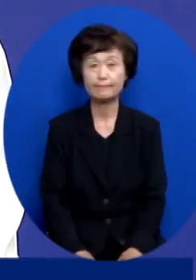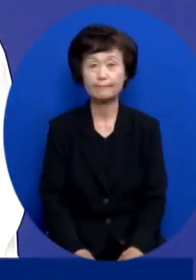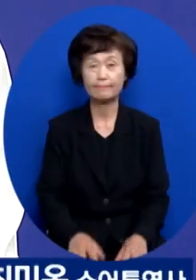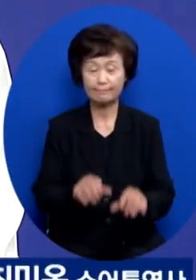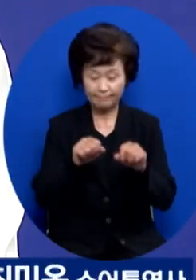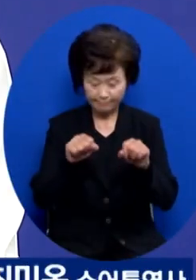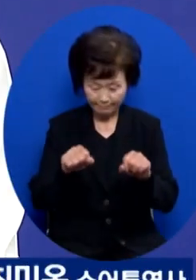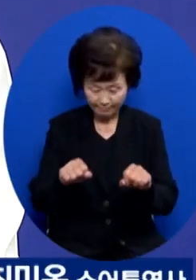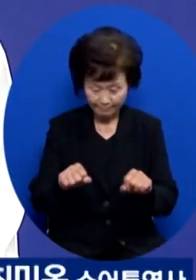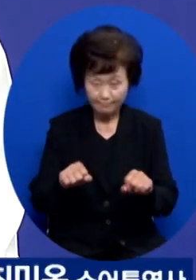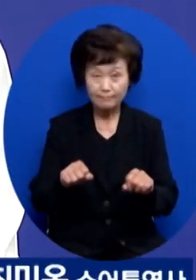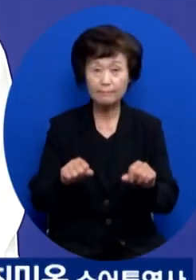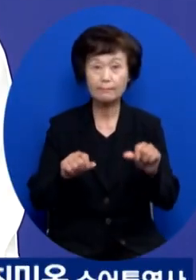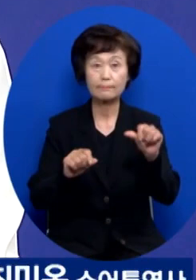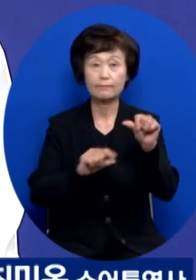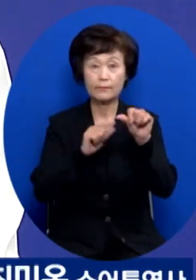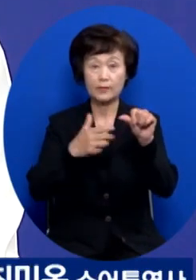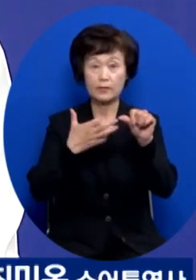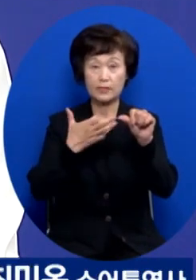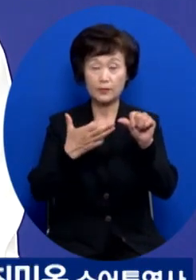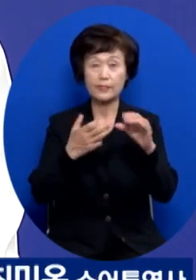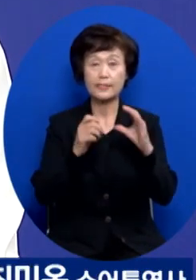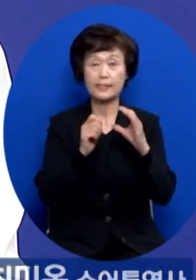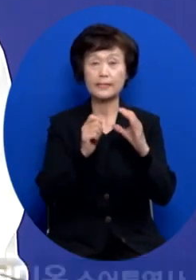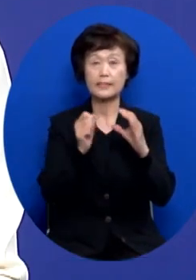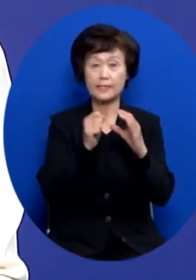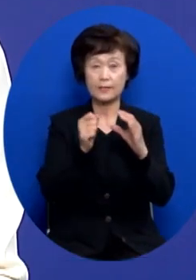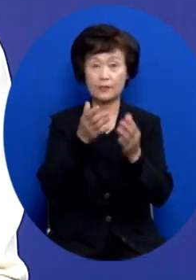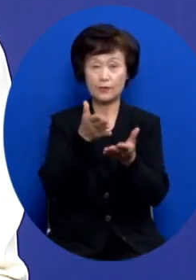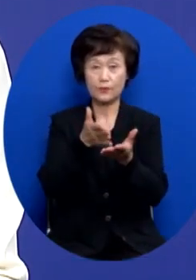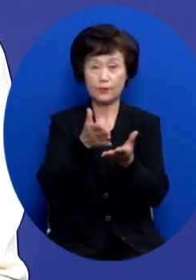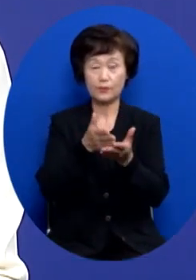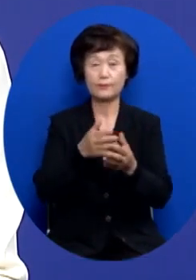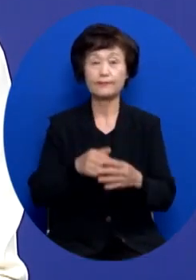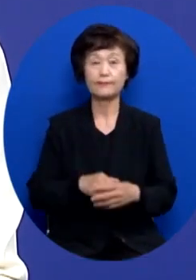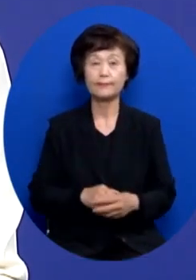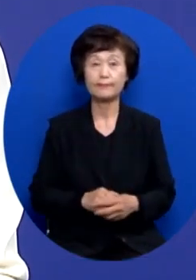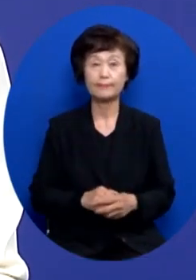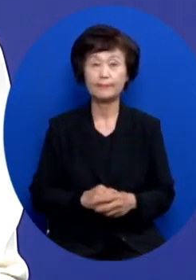시청자 여러분 안녕하십니까? 5월 19일 CTS 뉴스입니다.